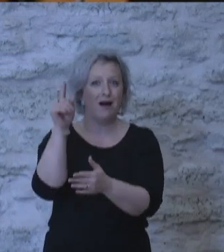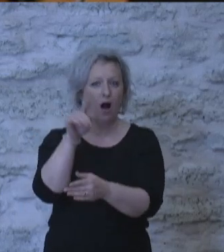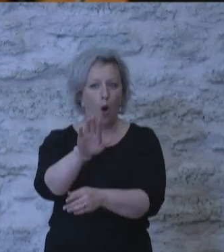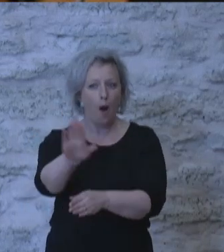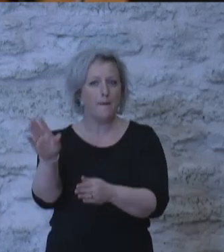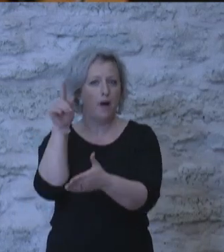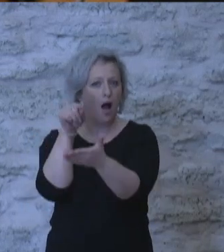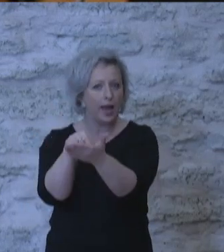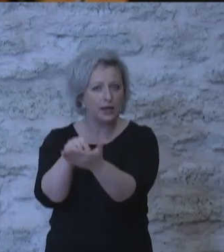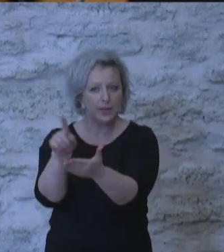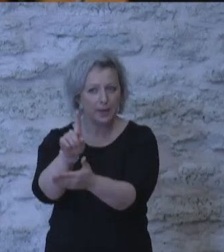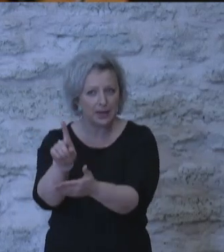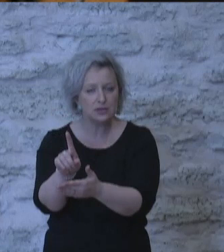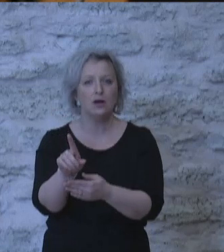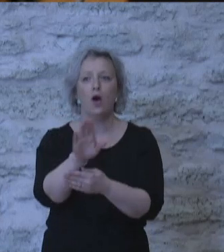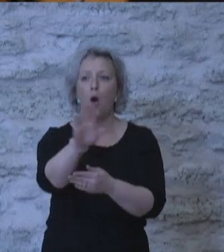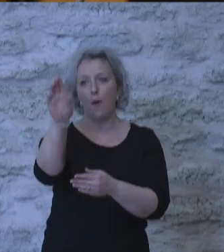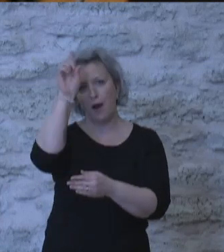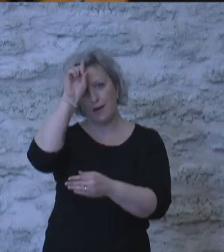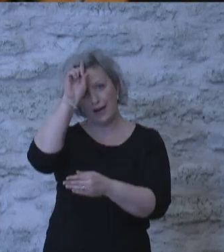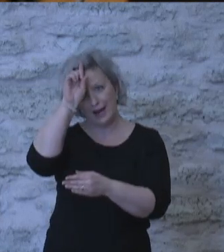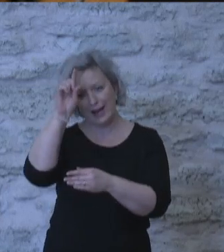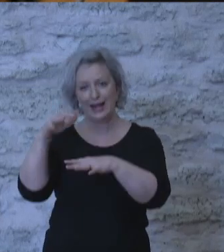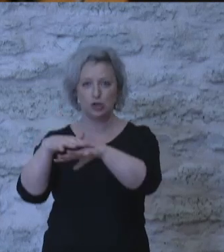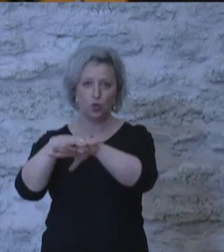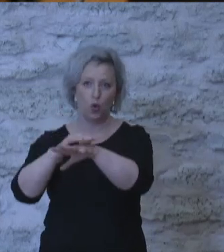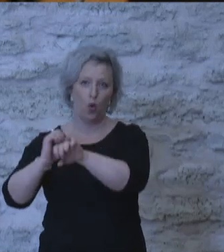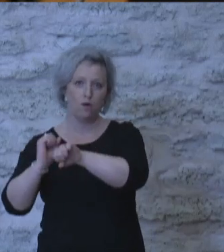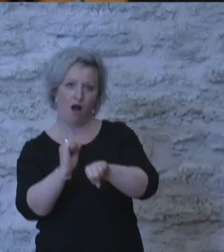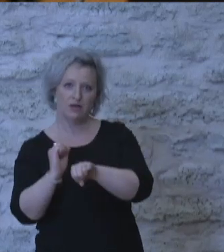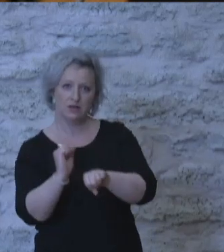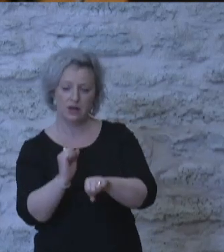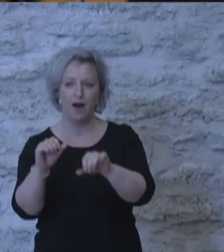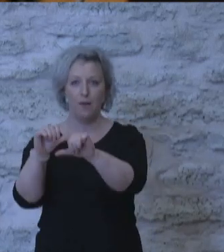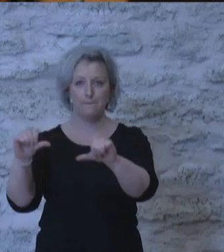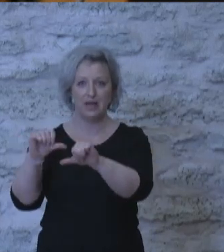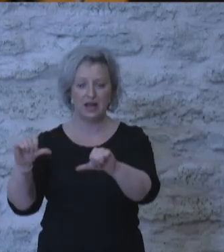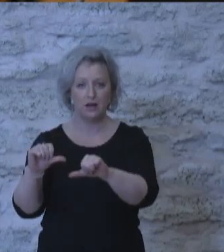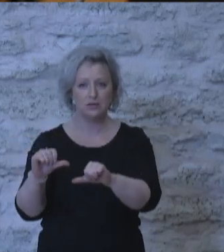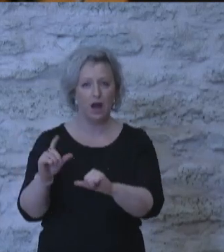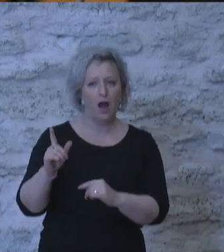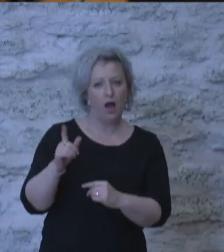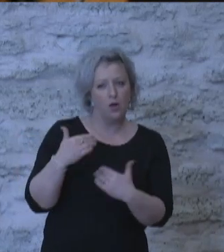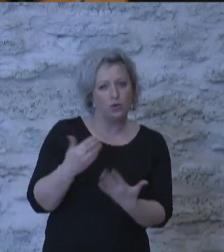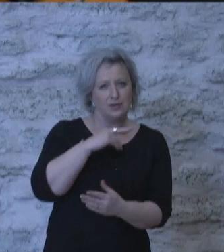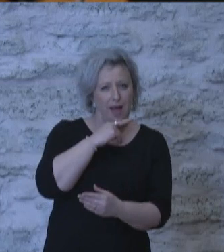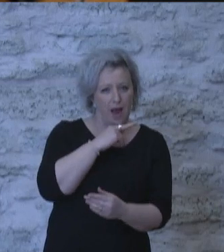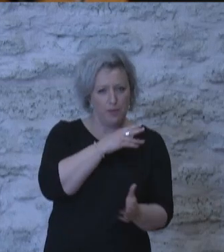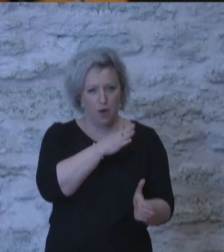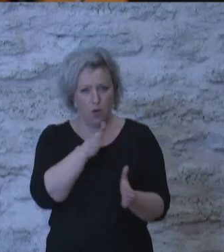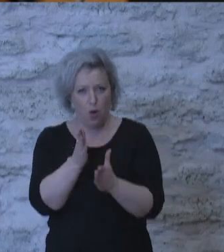tegelikult oma turgu pigem kaitsta ja piirata. Kui valvsata selles osas olete ja kas